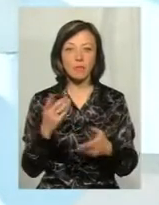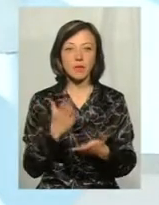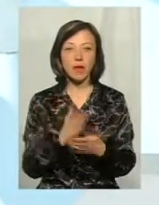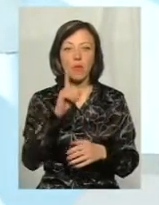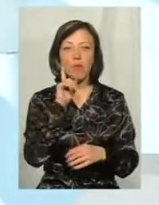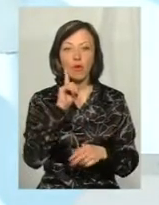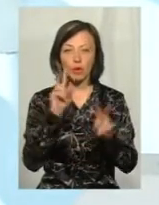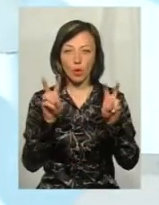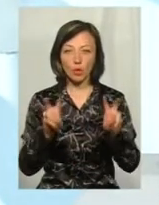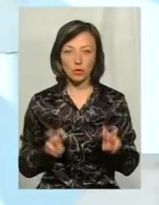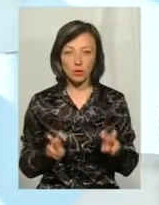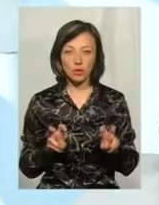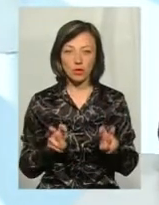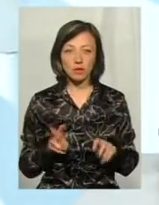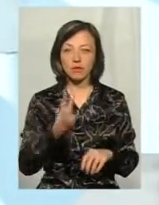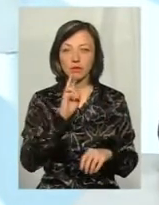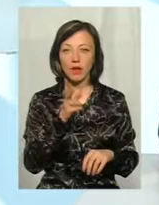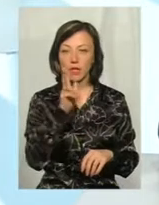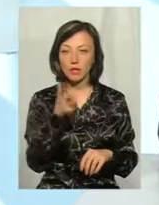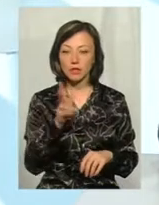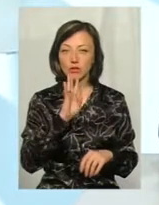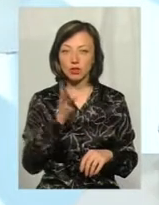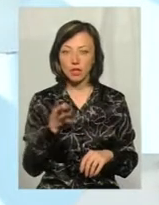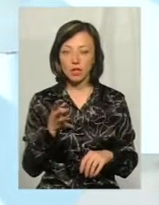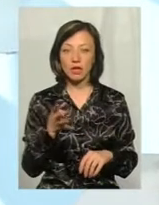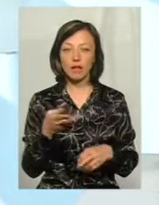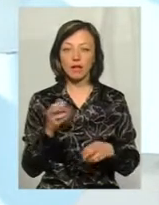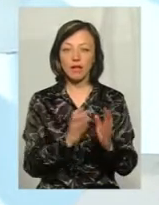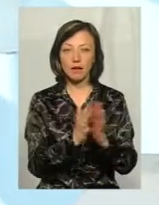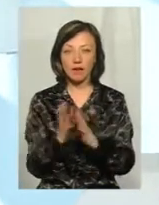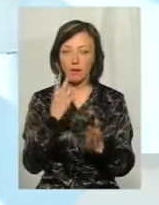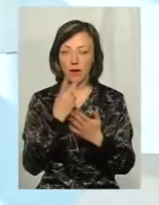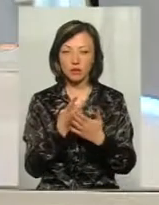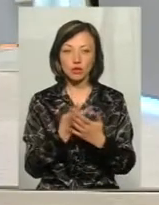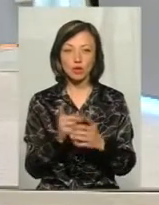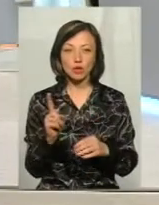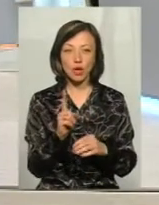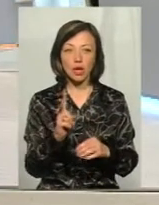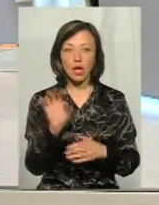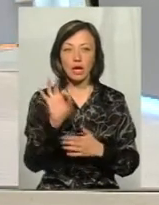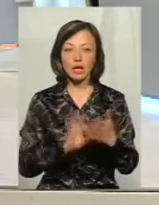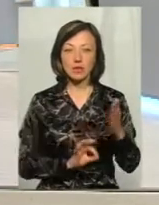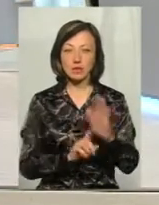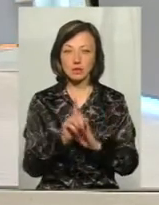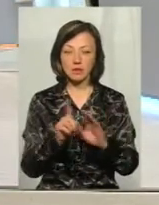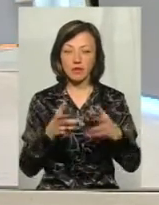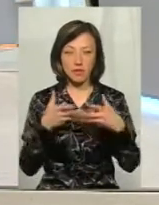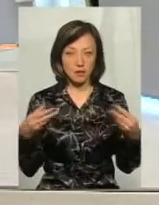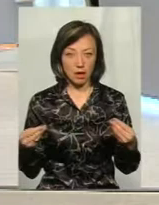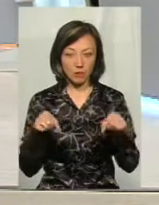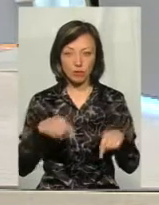молоді культури, яким, скажімо, там 2, 3, 4 роки, от, де трава, ви ж бачите, що різко наступила цьогорічня, значить,